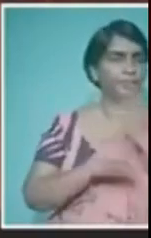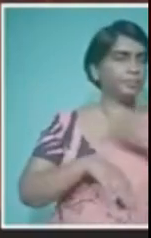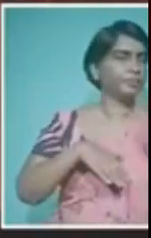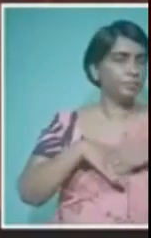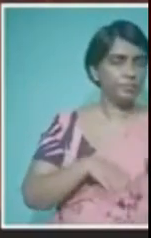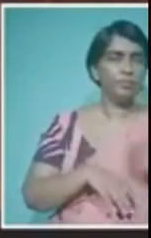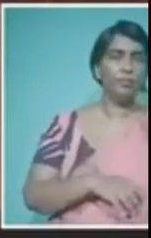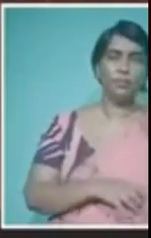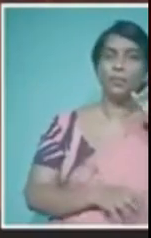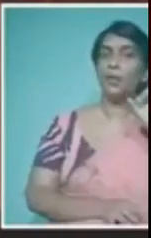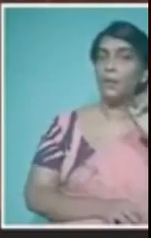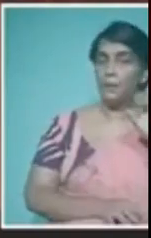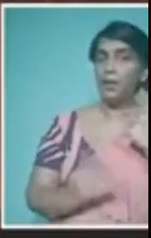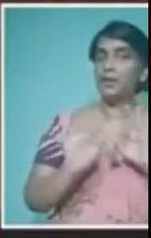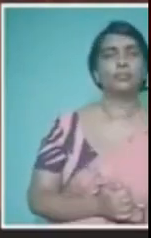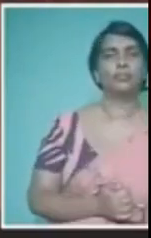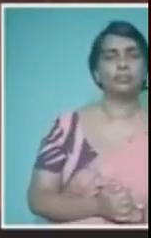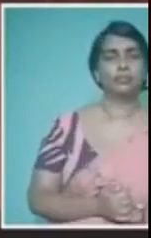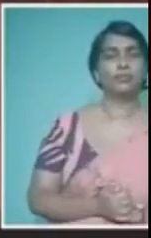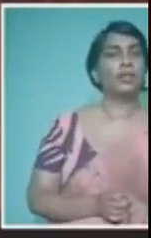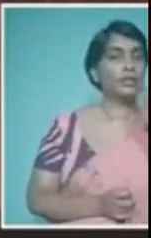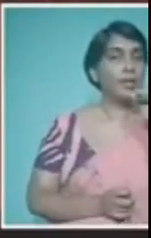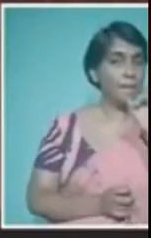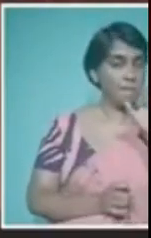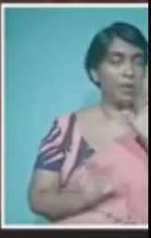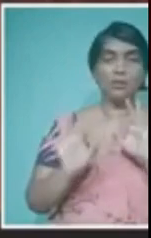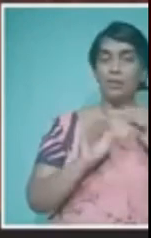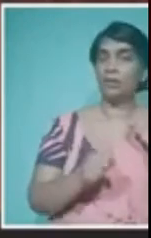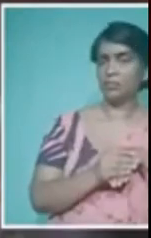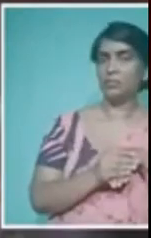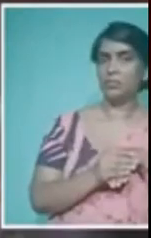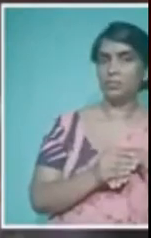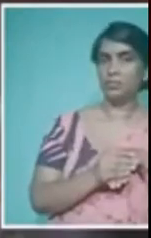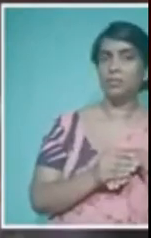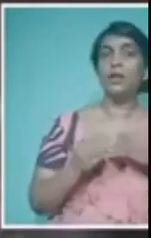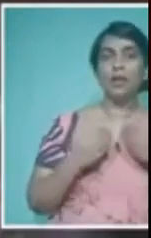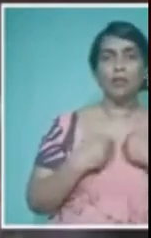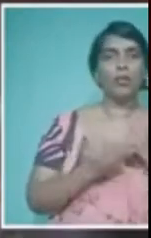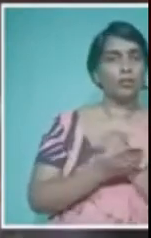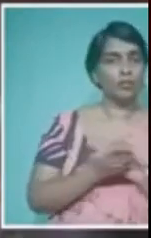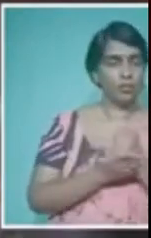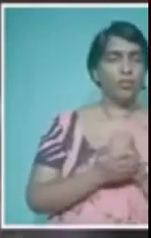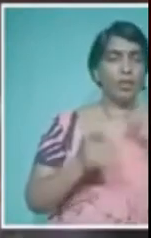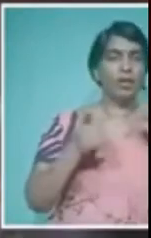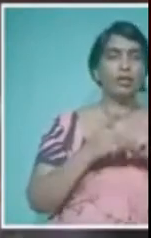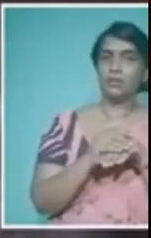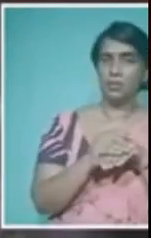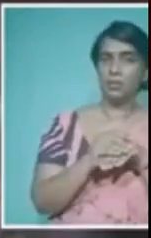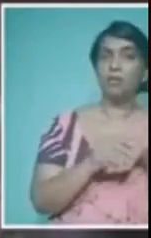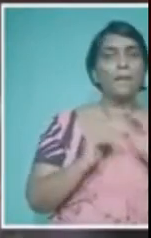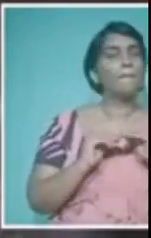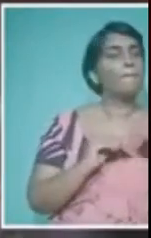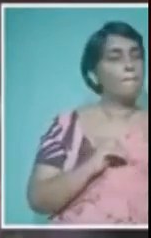වුණා 2015 යහපාලන ආණ්ඩු සමයේ. 2015 යහපාලන ආණ්ඩු සමයේ අපි සියලු දෙනාම තරඟ කළ එක්සත් ජනතා නිදහස් සන්ධානය.